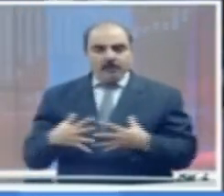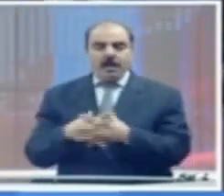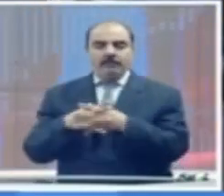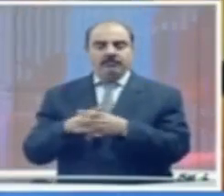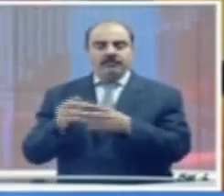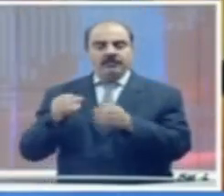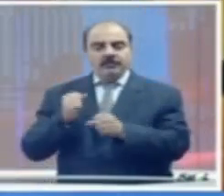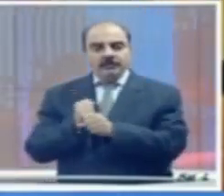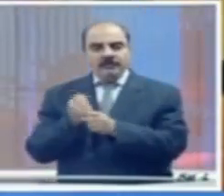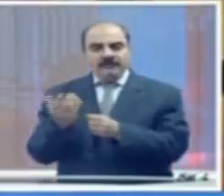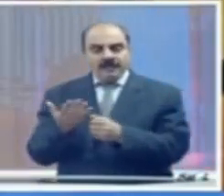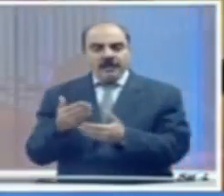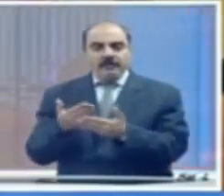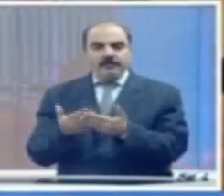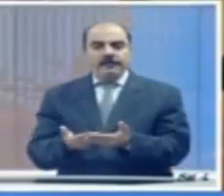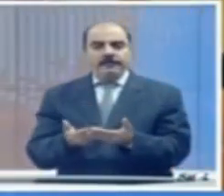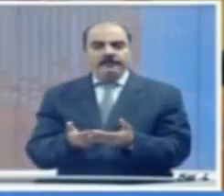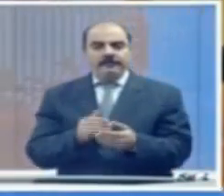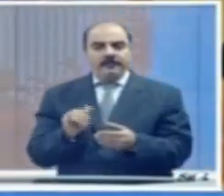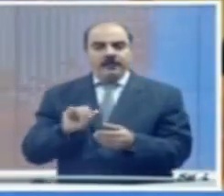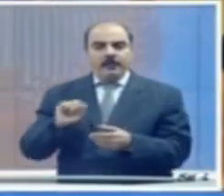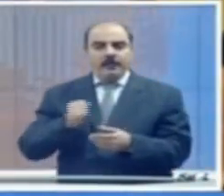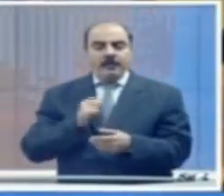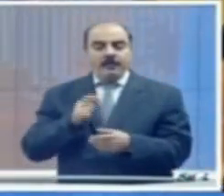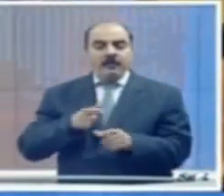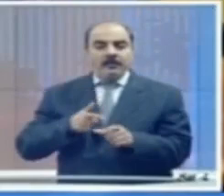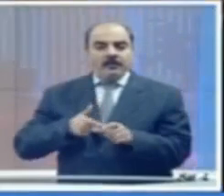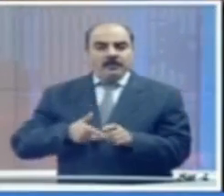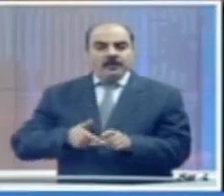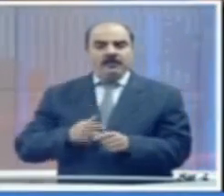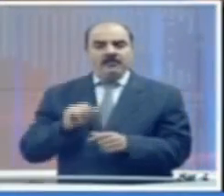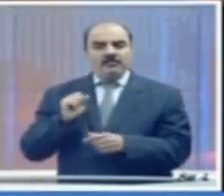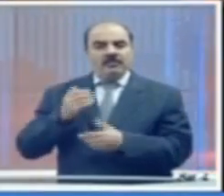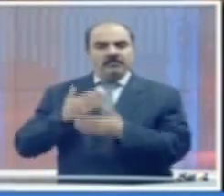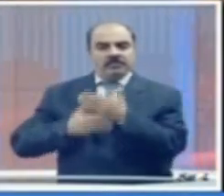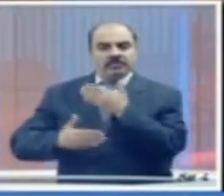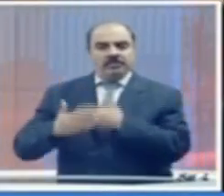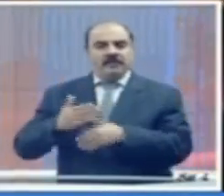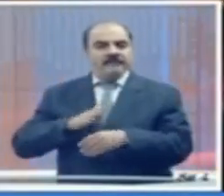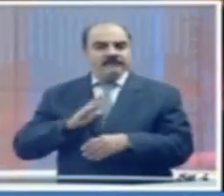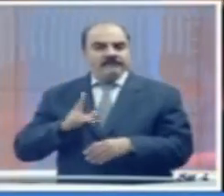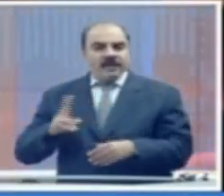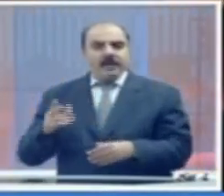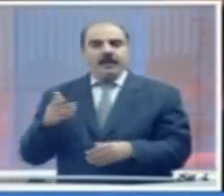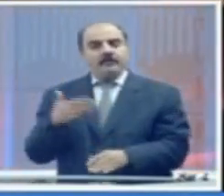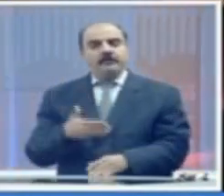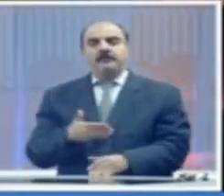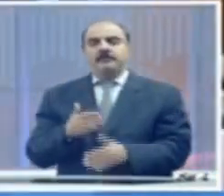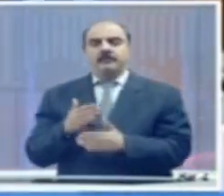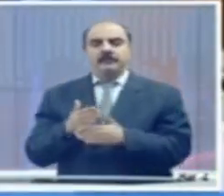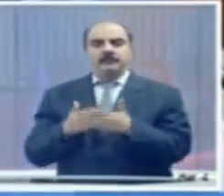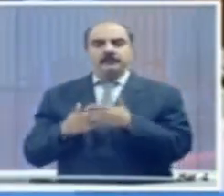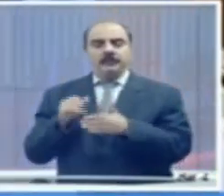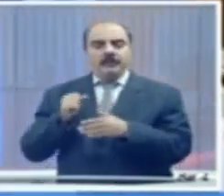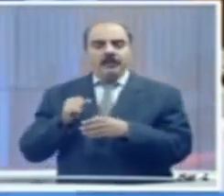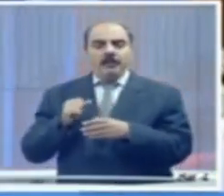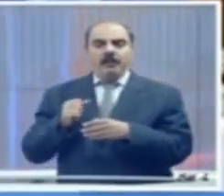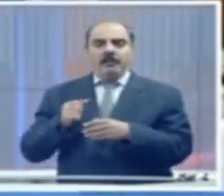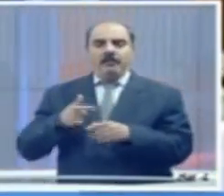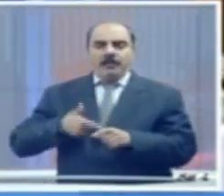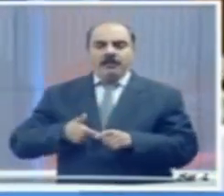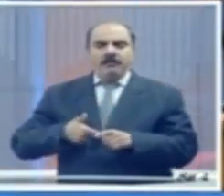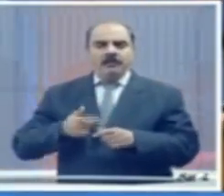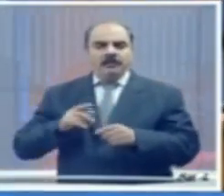على تنسيق المبادرات ذات الأهمية ذات الاهتمام المشترك في مجالات الطاقة وبصفة خاصة